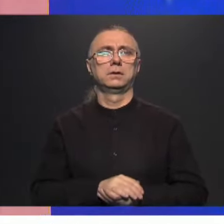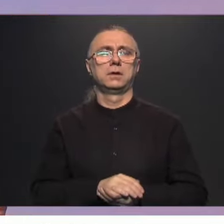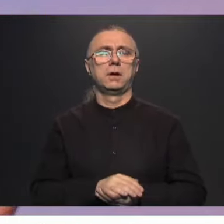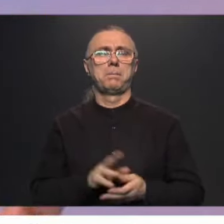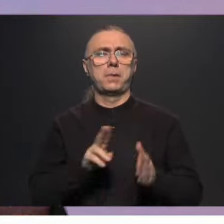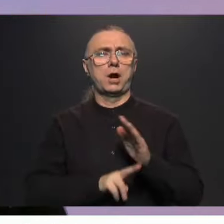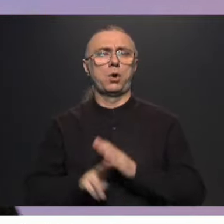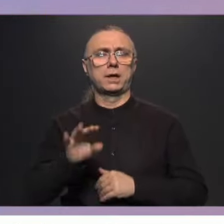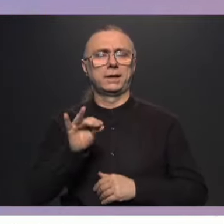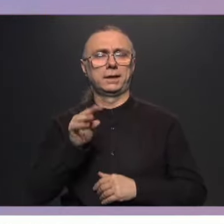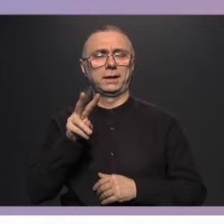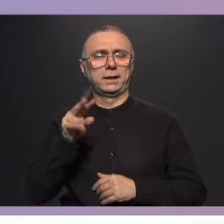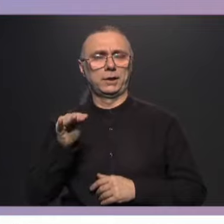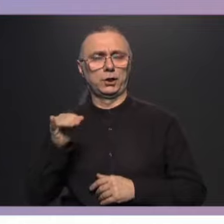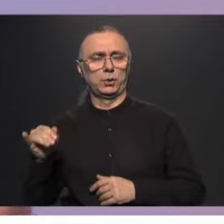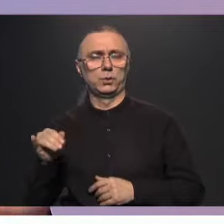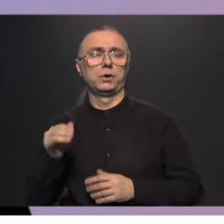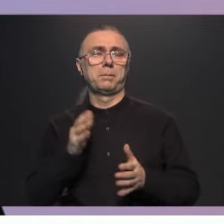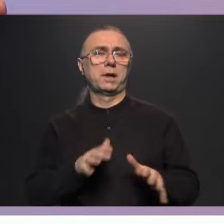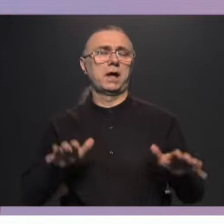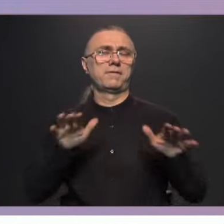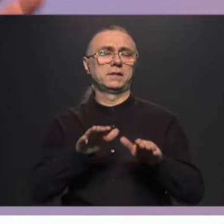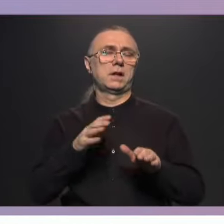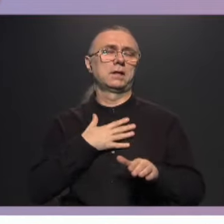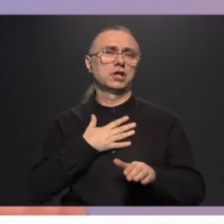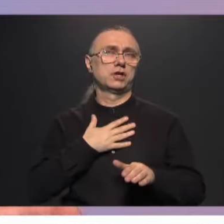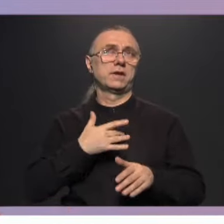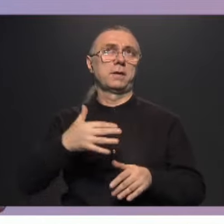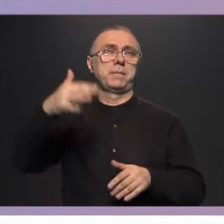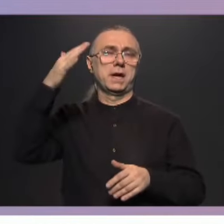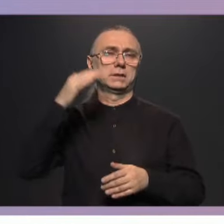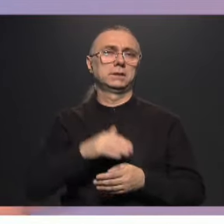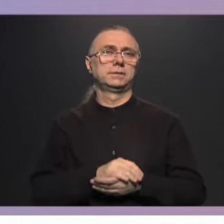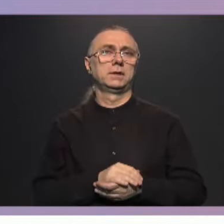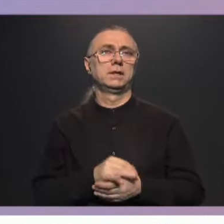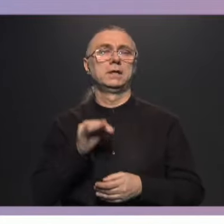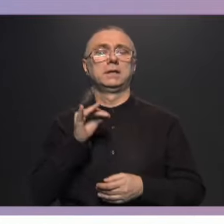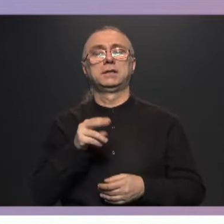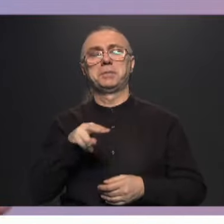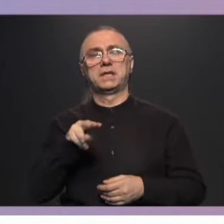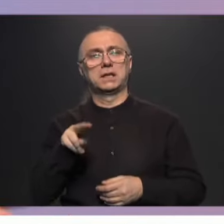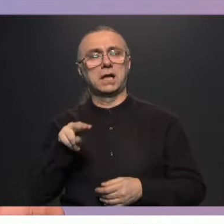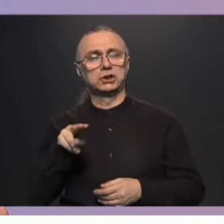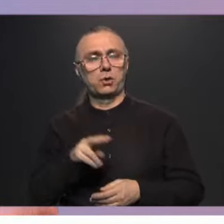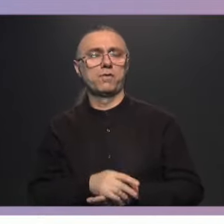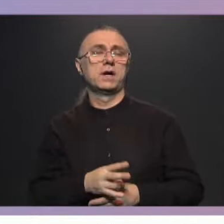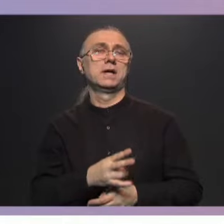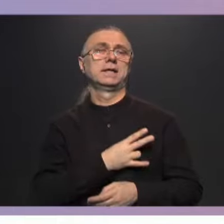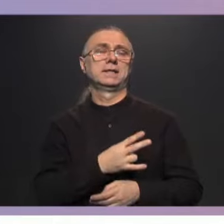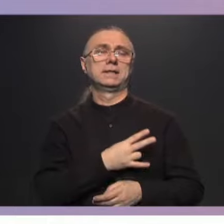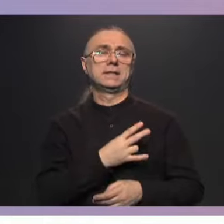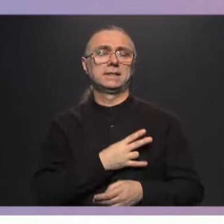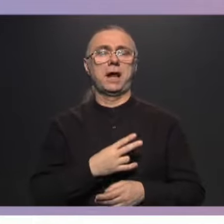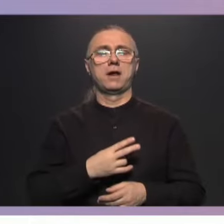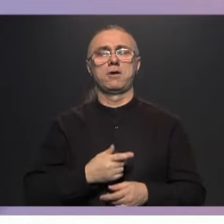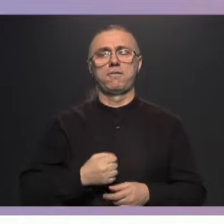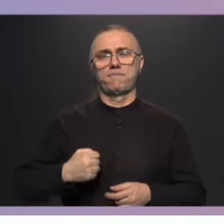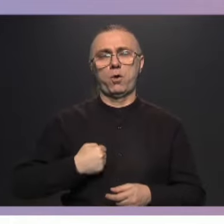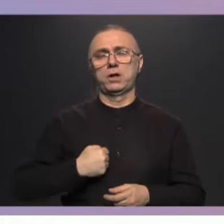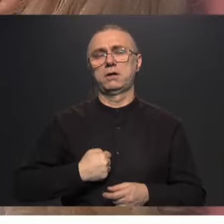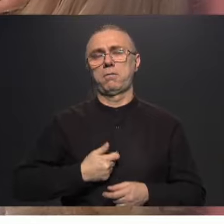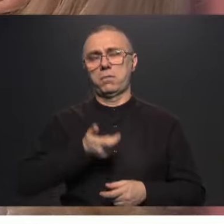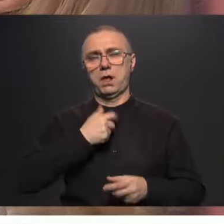Ильи, покровителя нашего небесного, да, и дальше, и Дмитрия Донского, Александра Невского, князей воинов благоверных, и